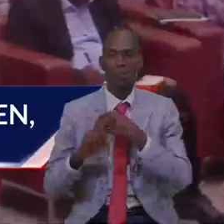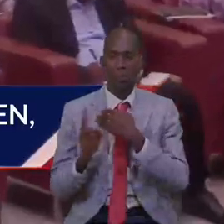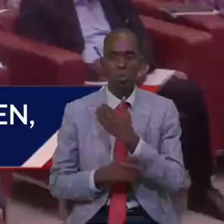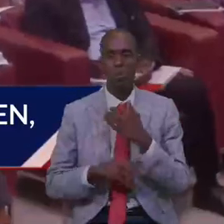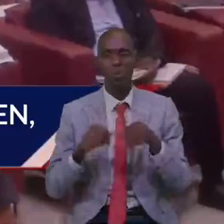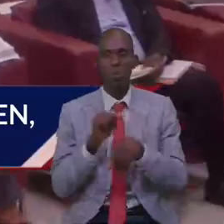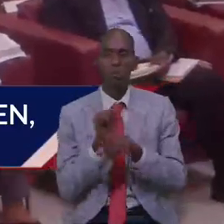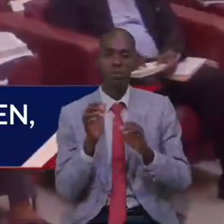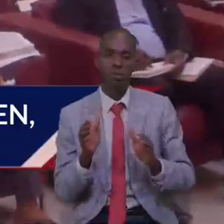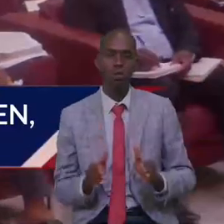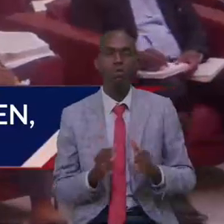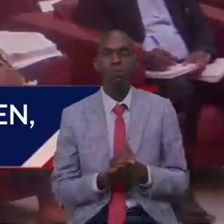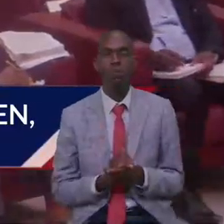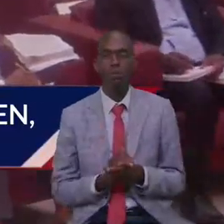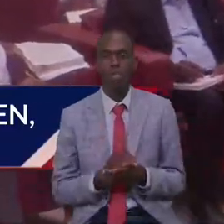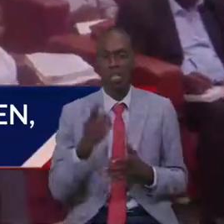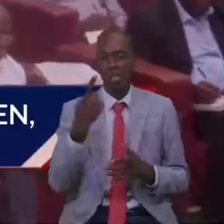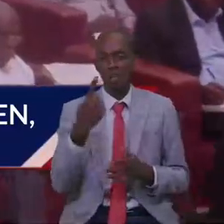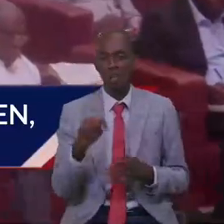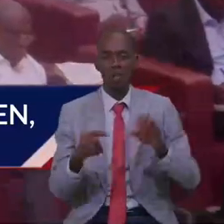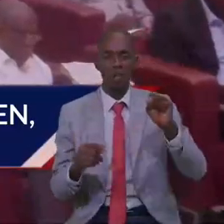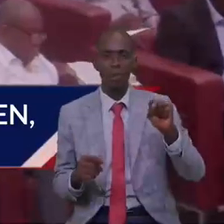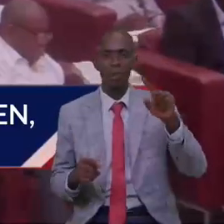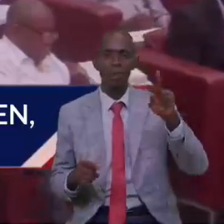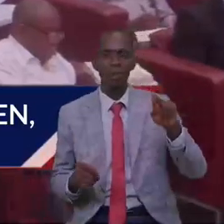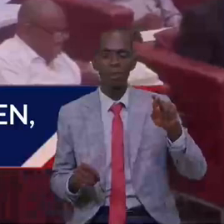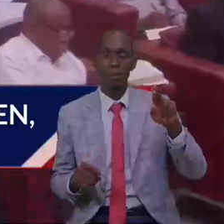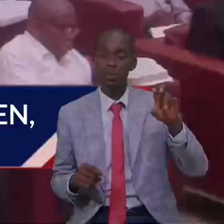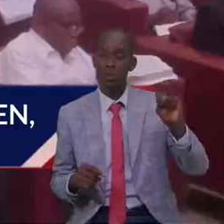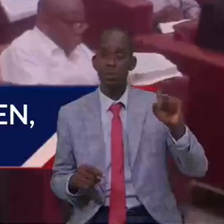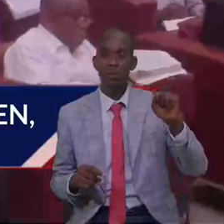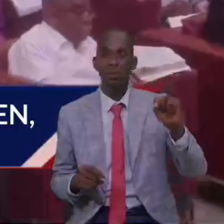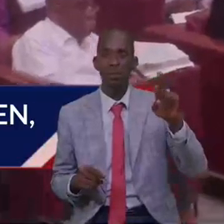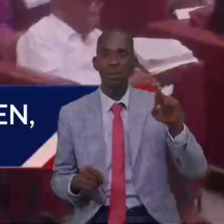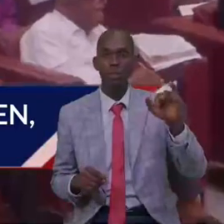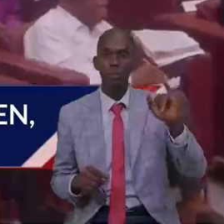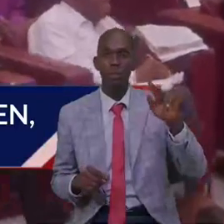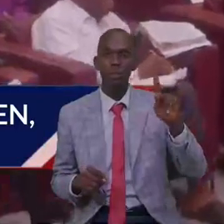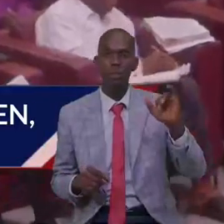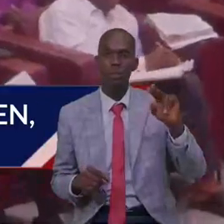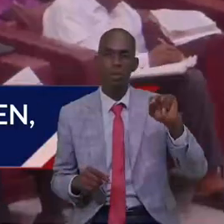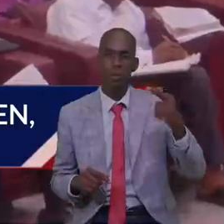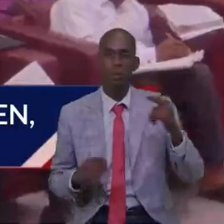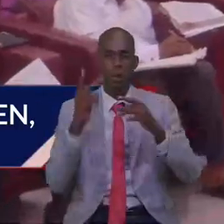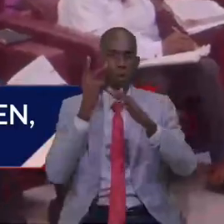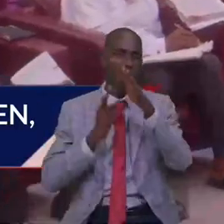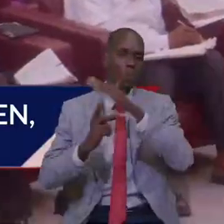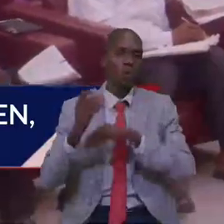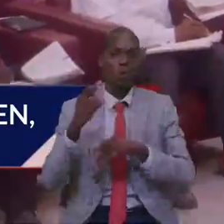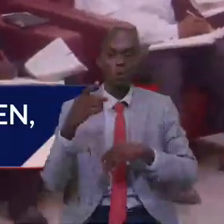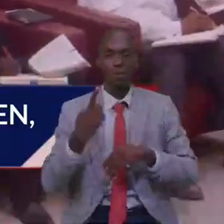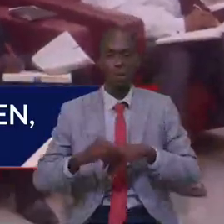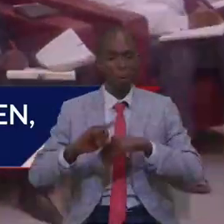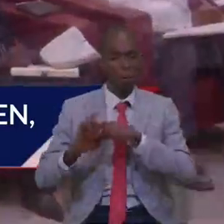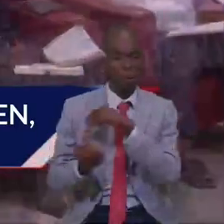pierre frappée qui frappe. Et l'Ancien Testament a révélé que la pierre, c'est le